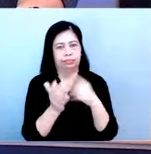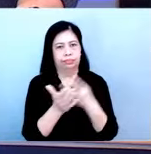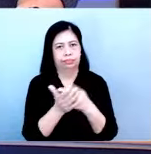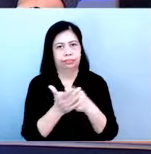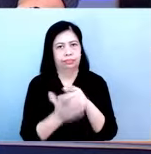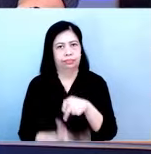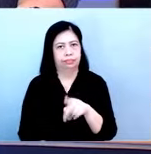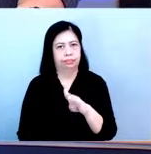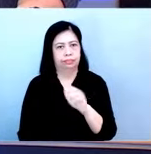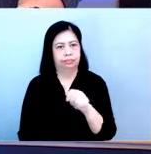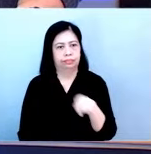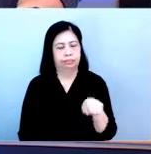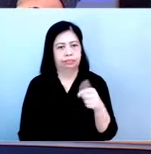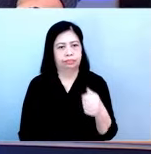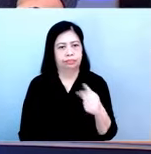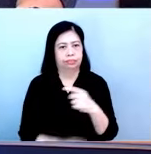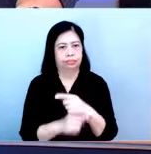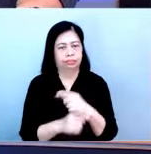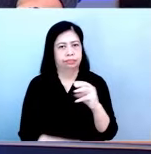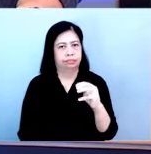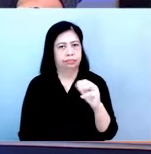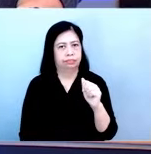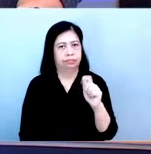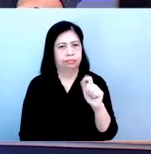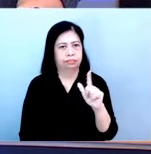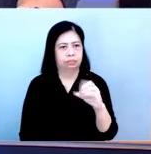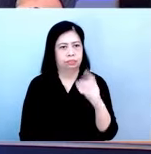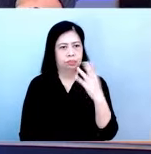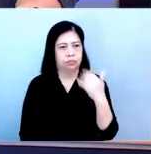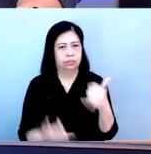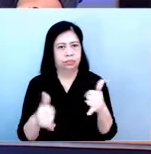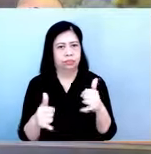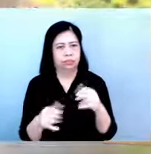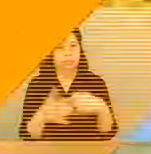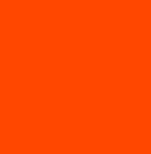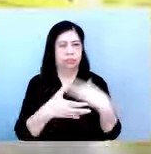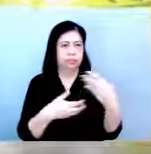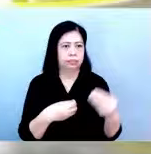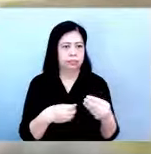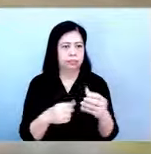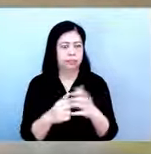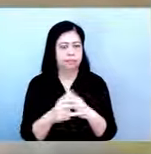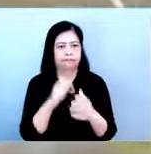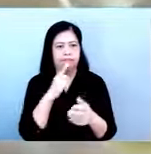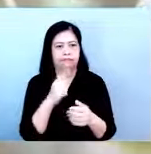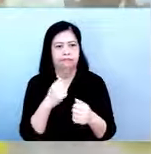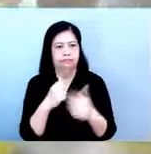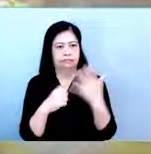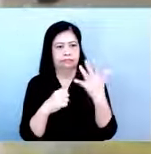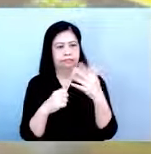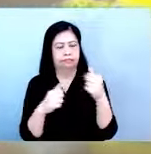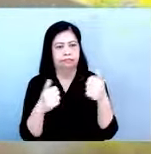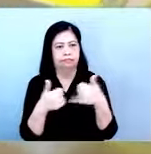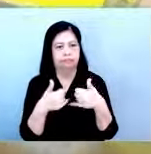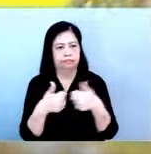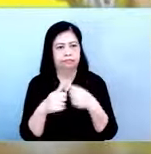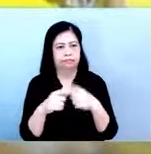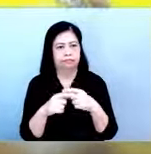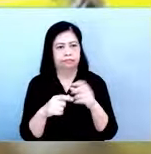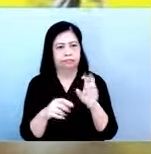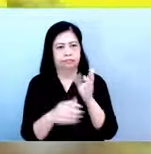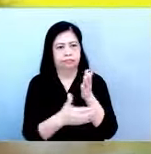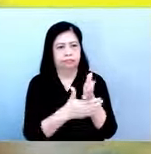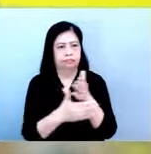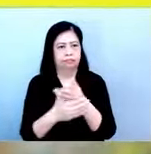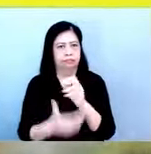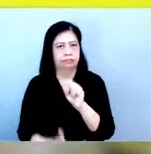si Converge guard Mac Talio dahil sa paglalaro sa ligang labas. Inamin ni Talio na 5 laban ang nilaruan niya sa Sinulog